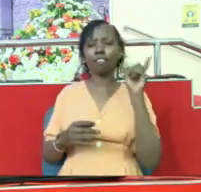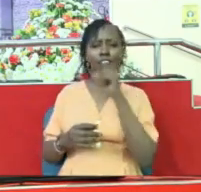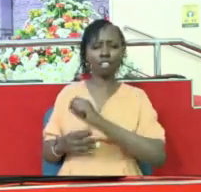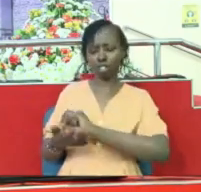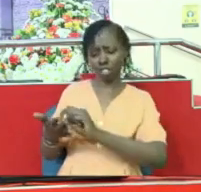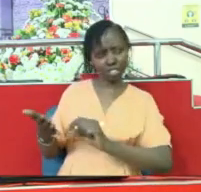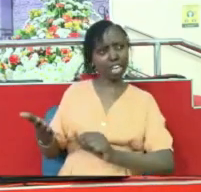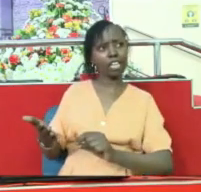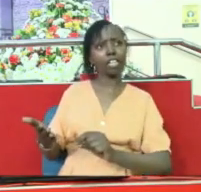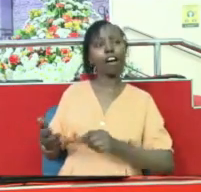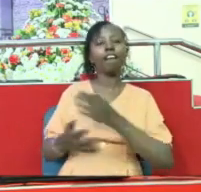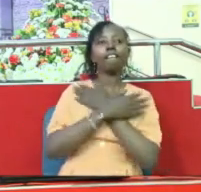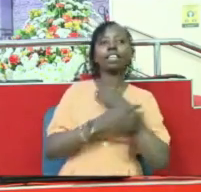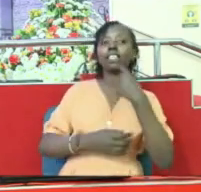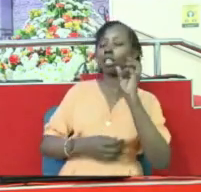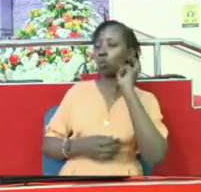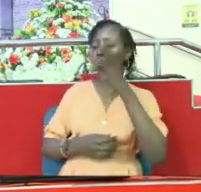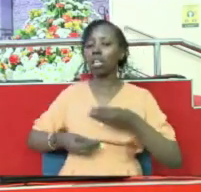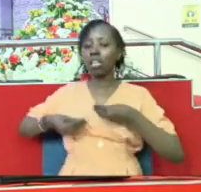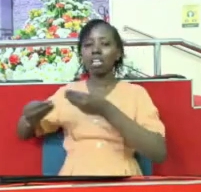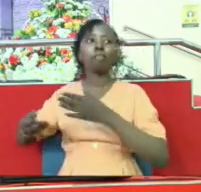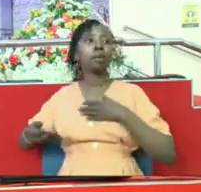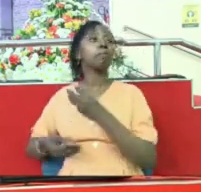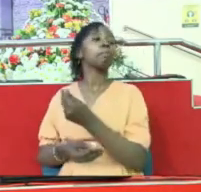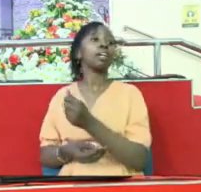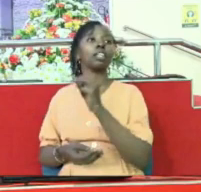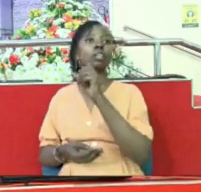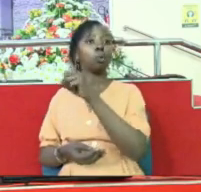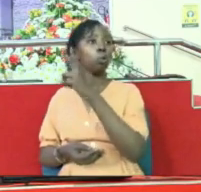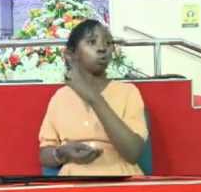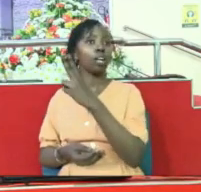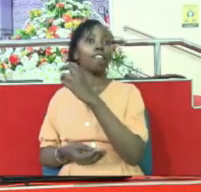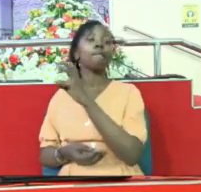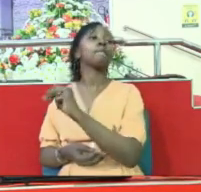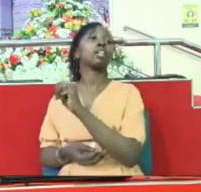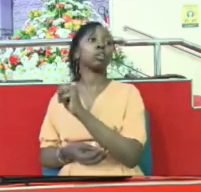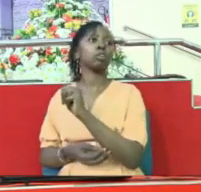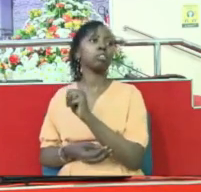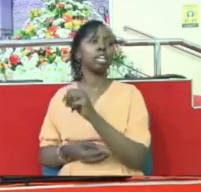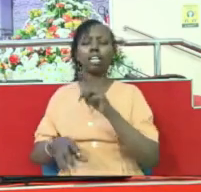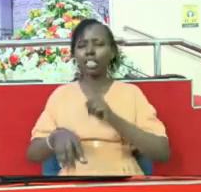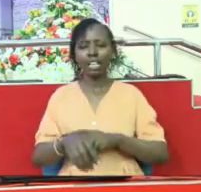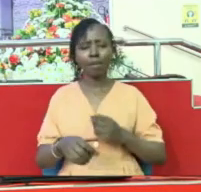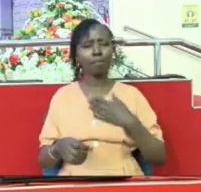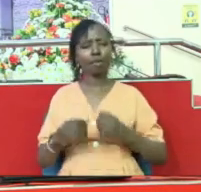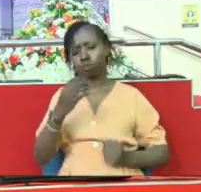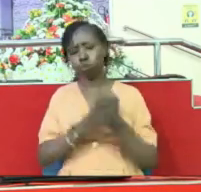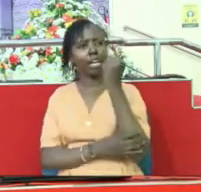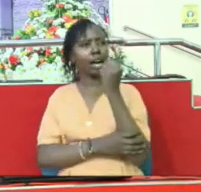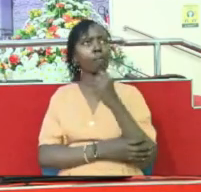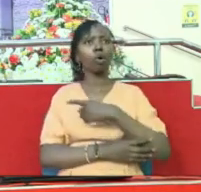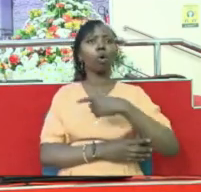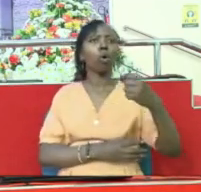the money on behalf of the church. Nilipoamka, when I woke up, nikaenda mazishi mahali fulani. Went for a burial somewhere. Niliporudi